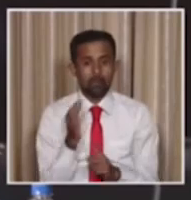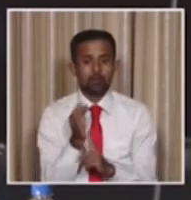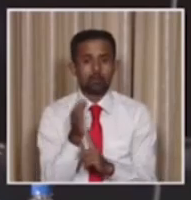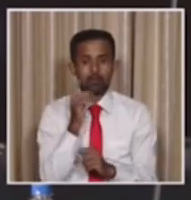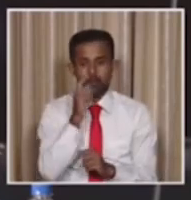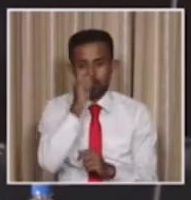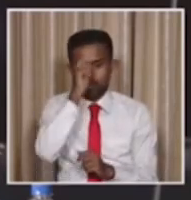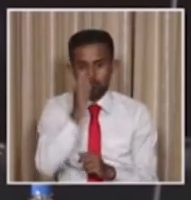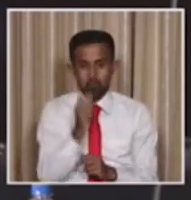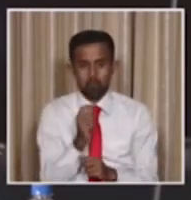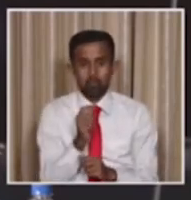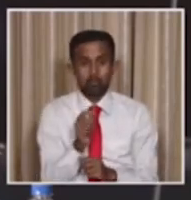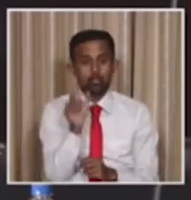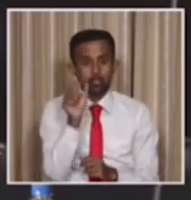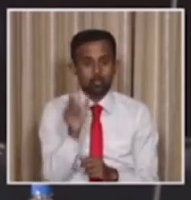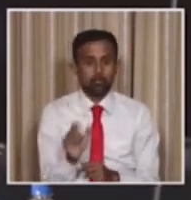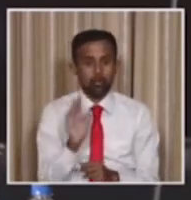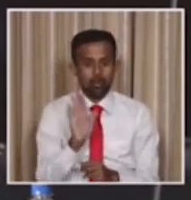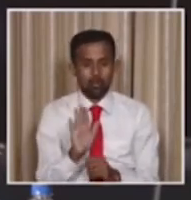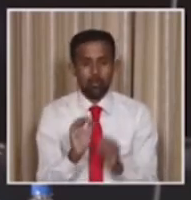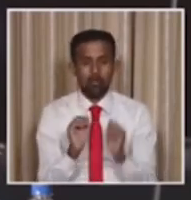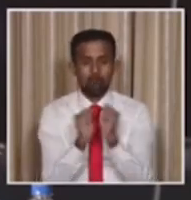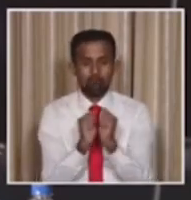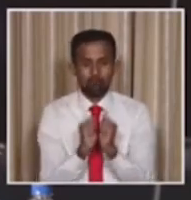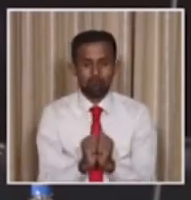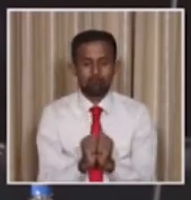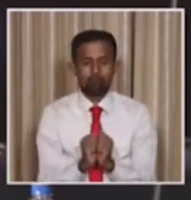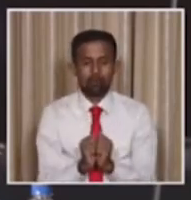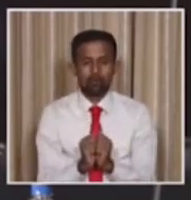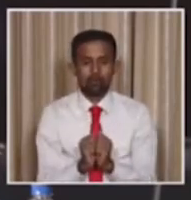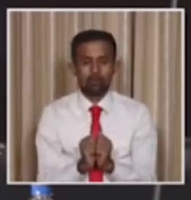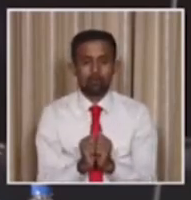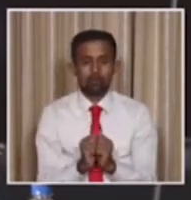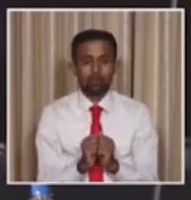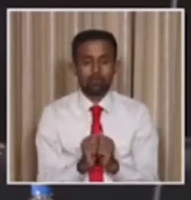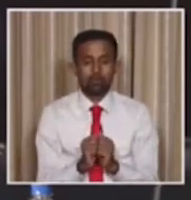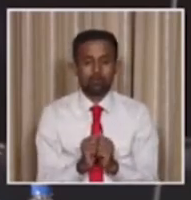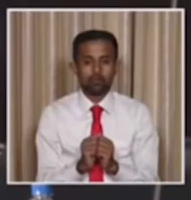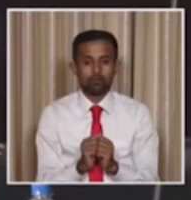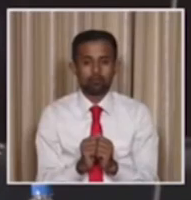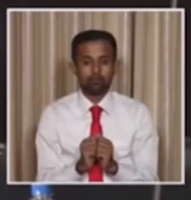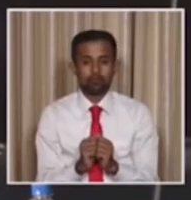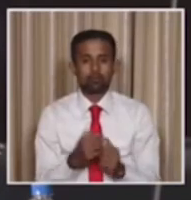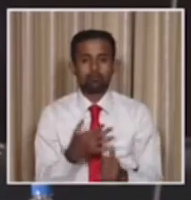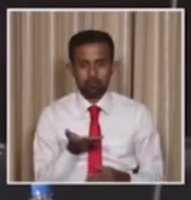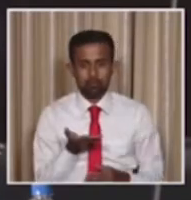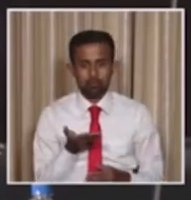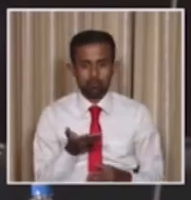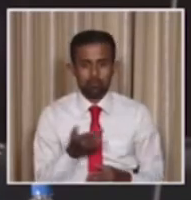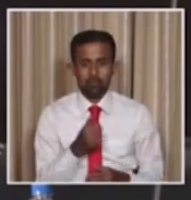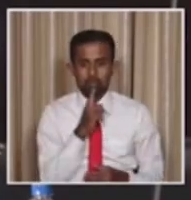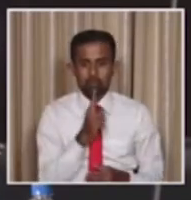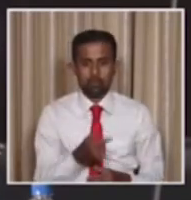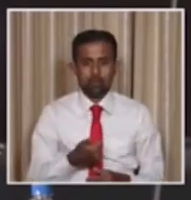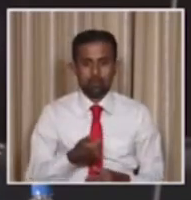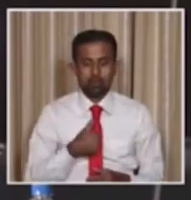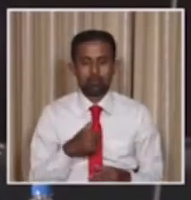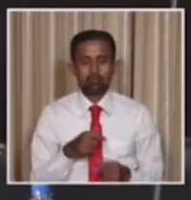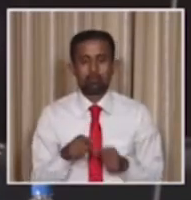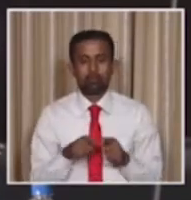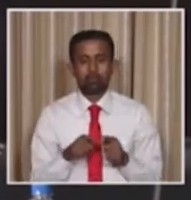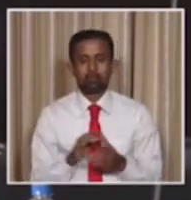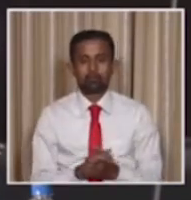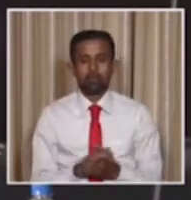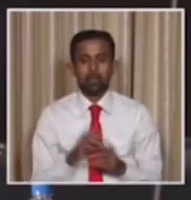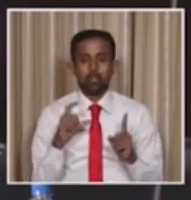இருக்கின்றது. அந்த அளவுக்கு அவர் அங்கு தள்ளப்பட்டிருக்கின்றாரா என்ற கேள்வி எங்களுக்கு எழுகின்றது. இன்று டாலர் விலை